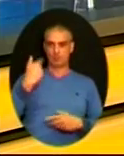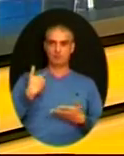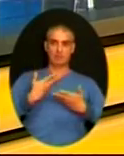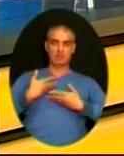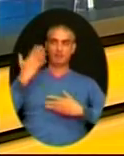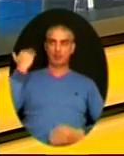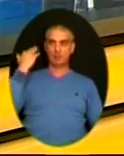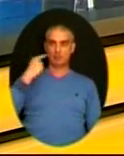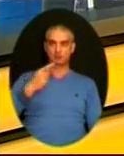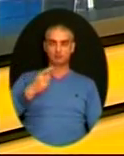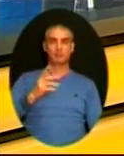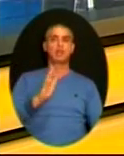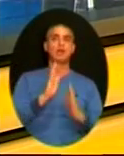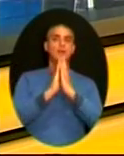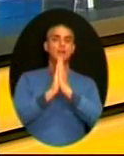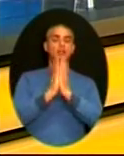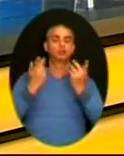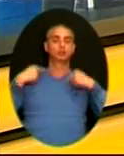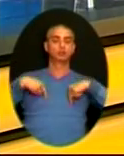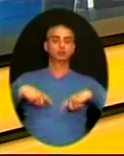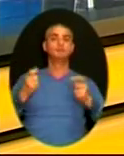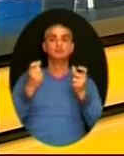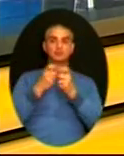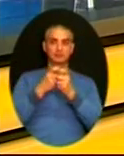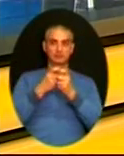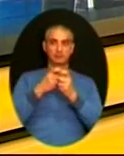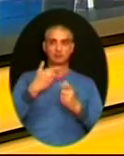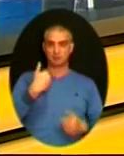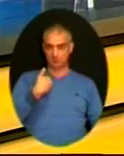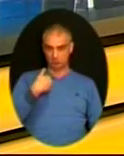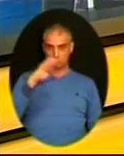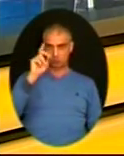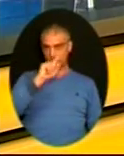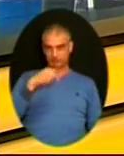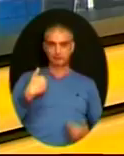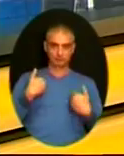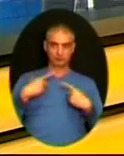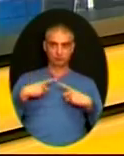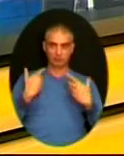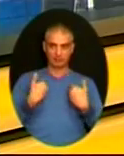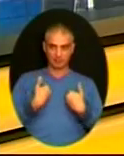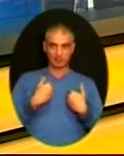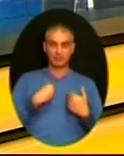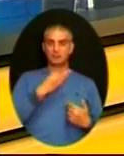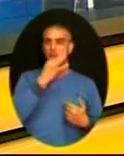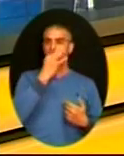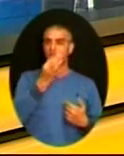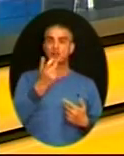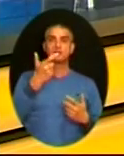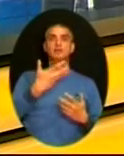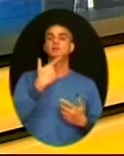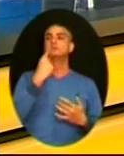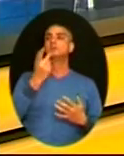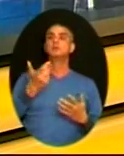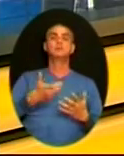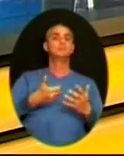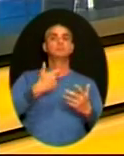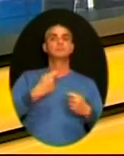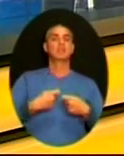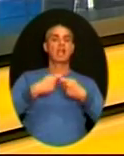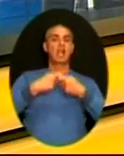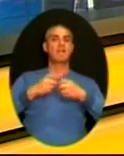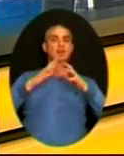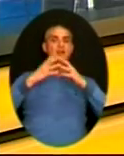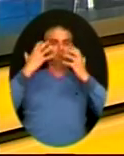שקיבלתי אז, לבקשת יושב ראש הסיעה מנחם אליעזר מוזס שיחיה, שאלתי את פי גדולי חברי